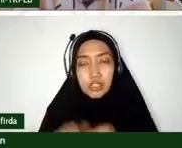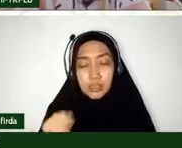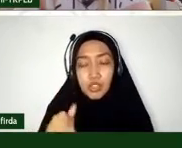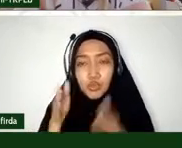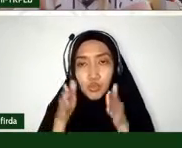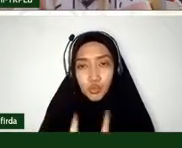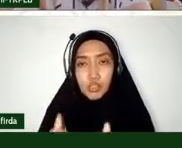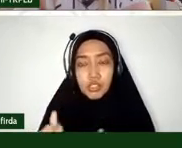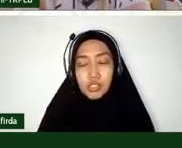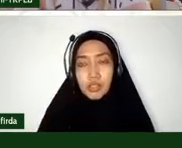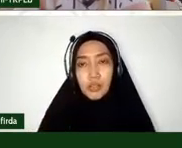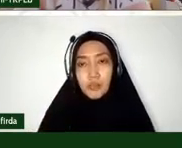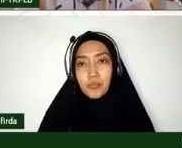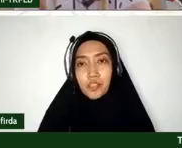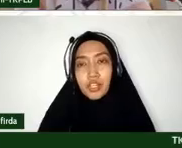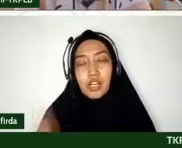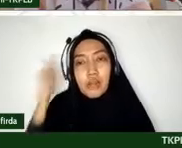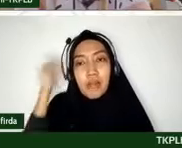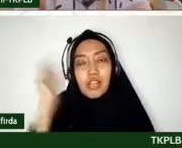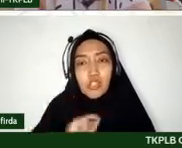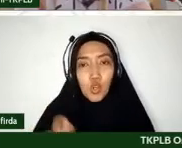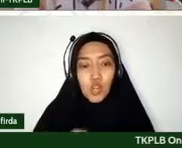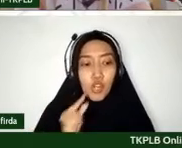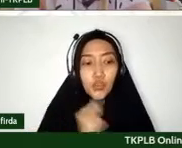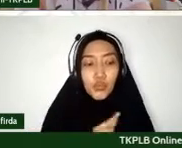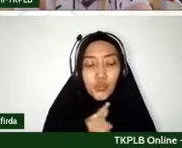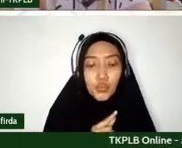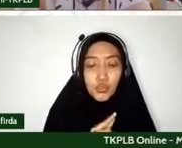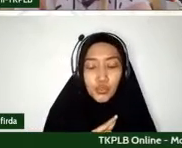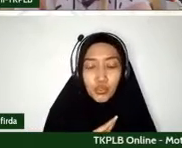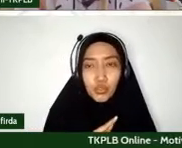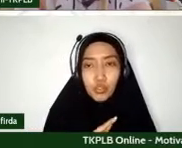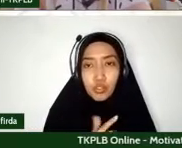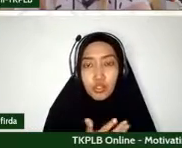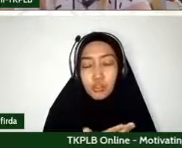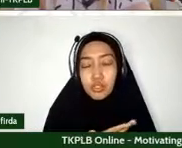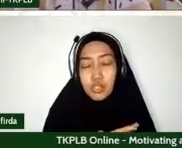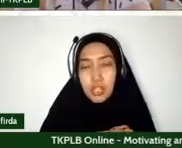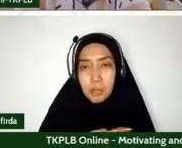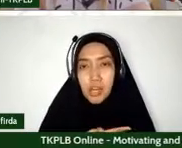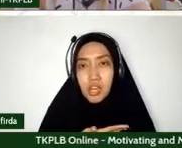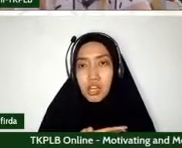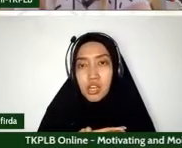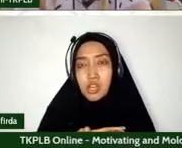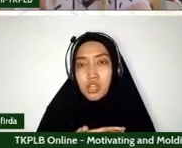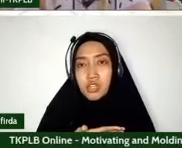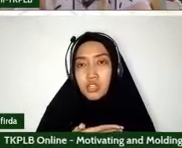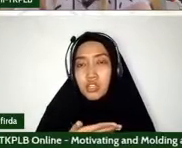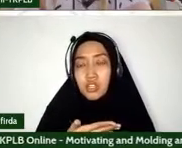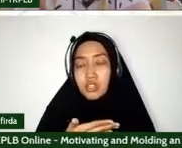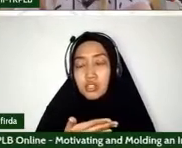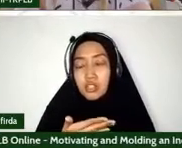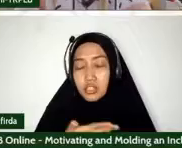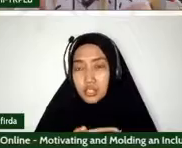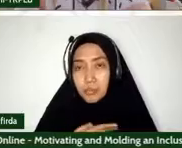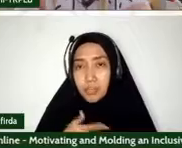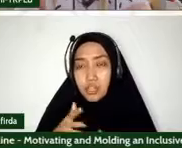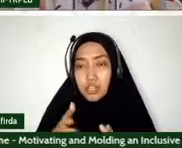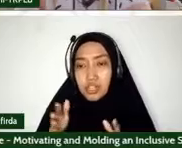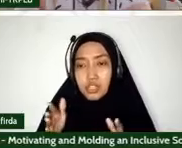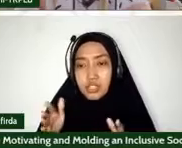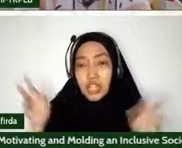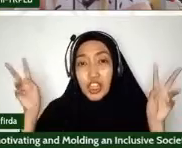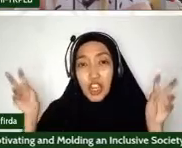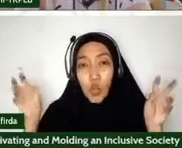Jadi ya kepala sekolah dan guru mungkin ketika menerima dengan anak mungkin kategori autis, seperti